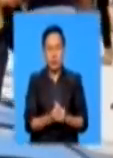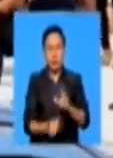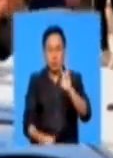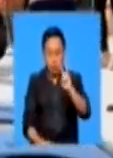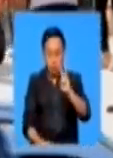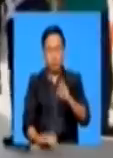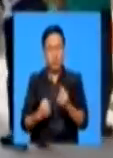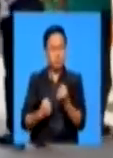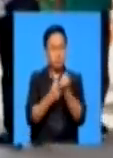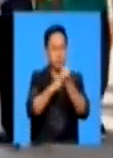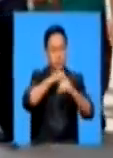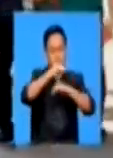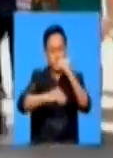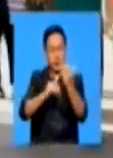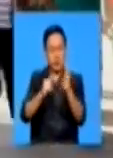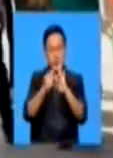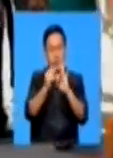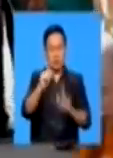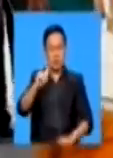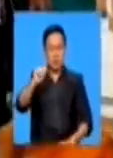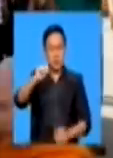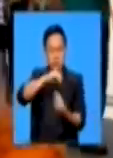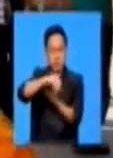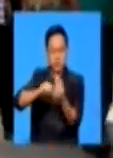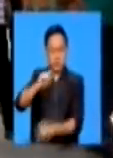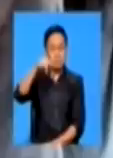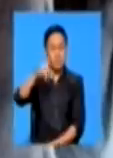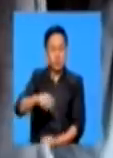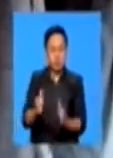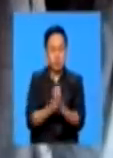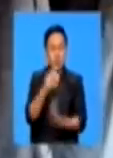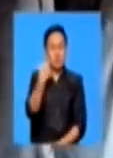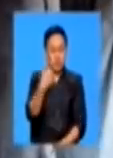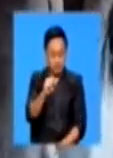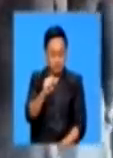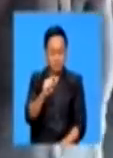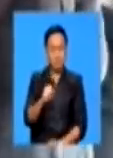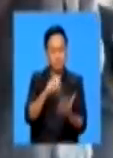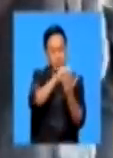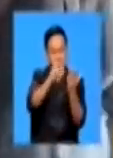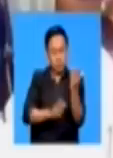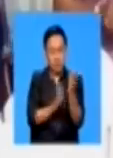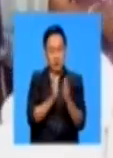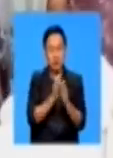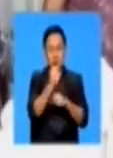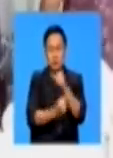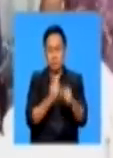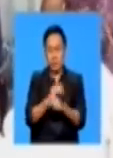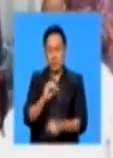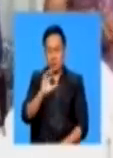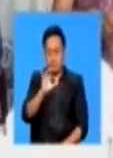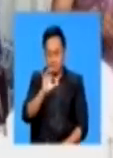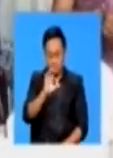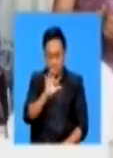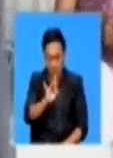พื้นที่นะครับปี58 6พื้นที่แล้วก็ปีหน้าจะเพิ่มอีก4พื้นที่รวมทั้งพื้นที่ที่มีศักยภาพด้วยนะครับในการจัดตั้งซูเปอร์คลัสเตอร์อะไรแล้ว